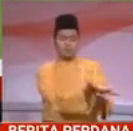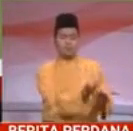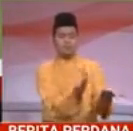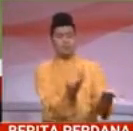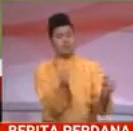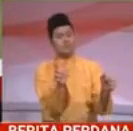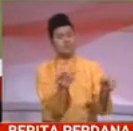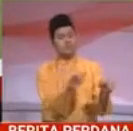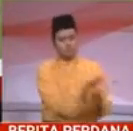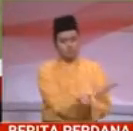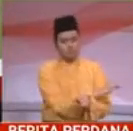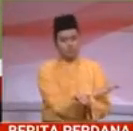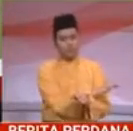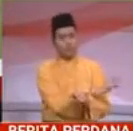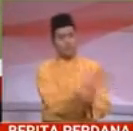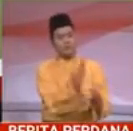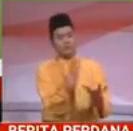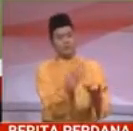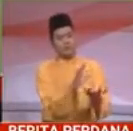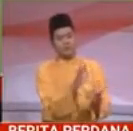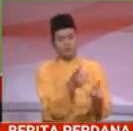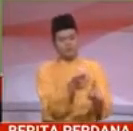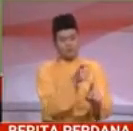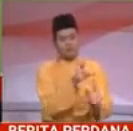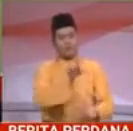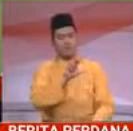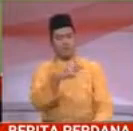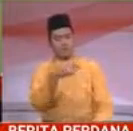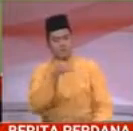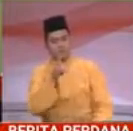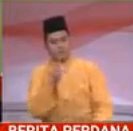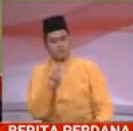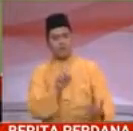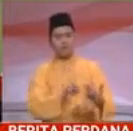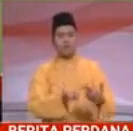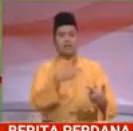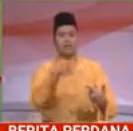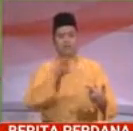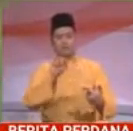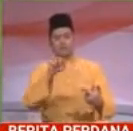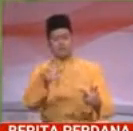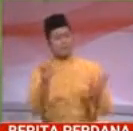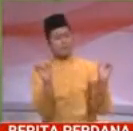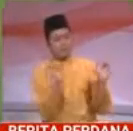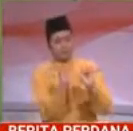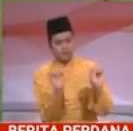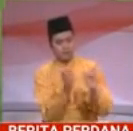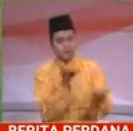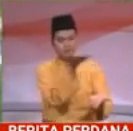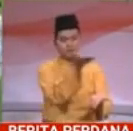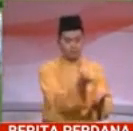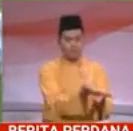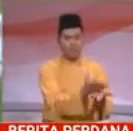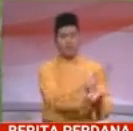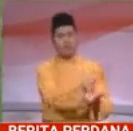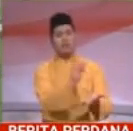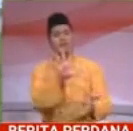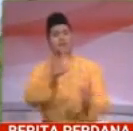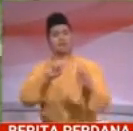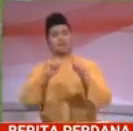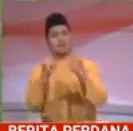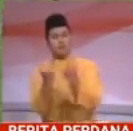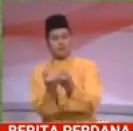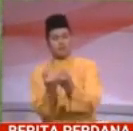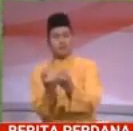berkaitan tunggakan dengan edisi termasuk linq2db serta perkeso kedua pasukan itu termasuk 5 pasukan